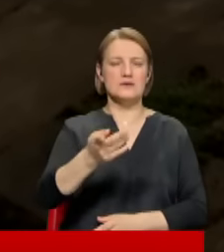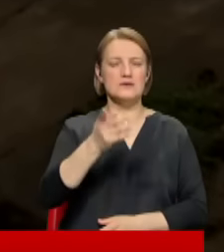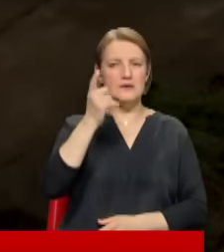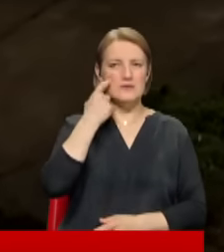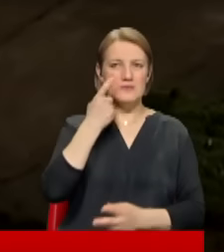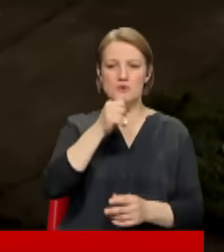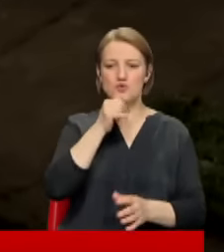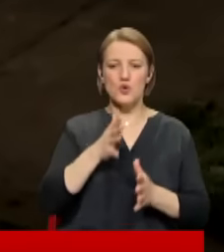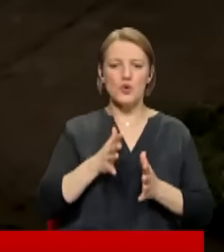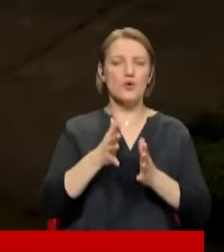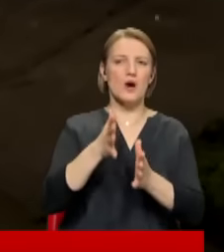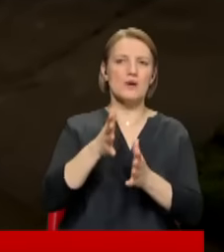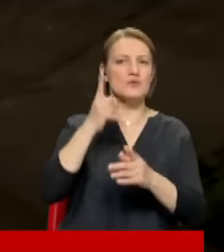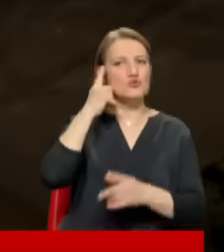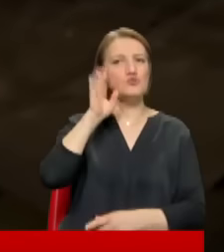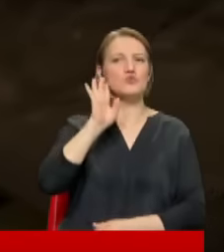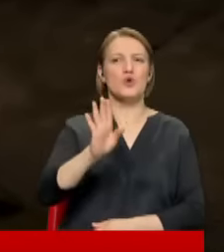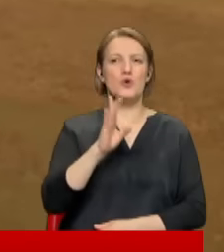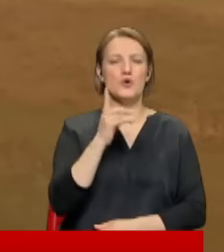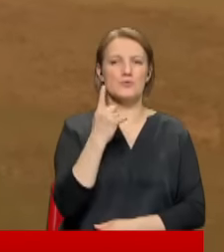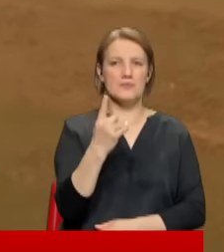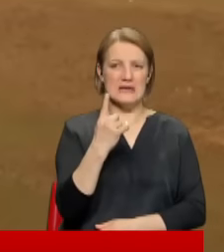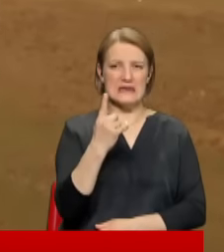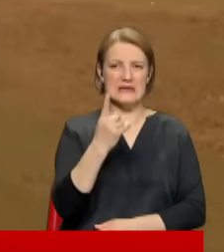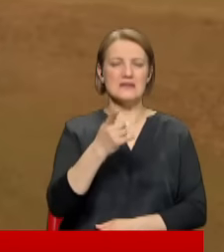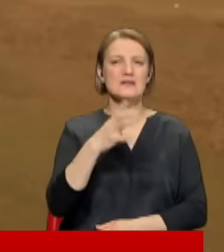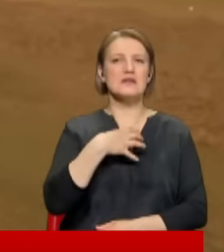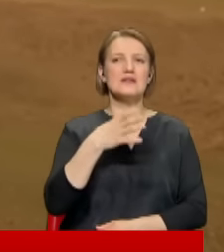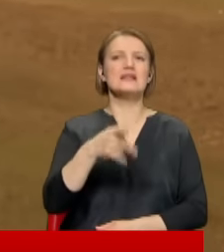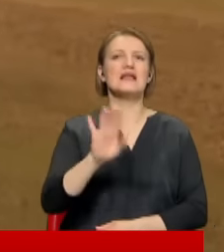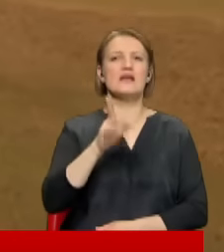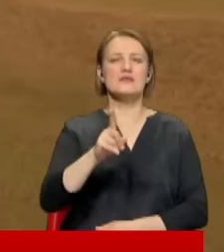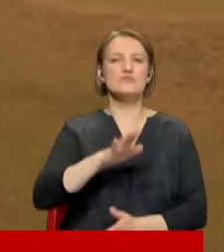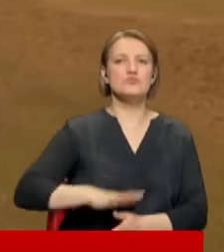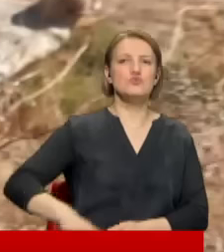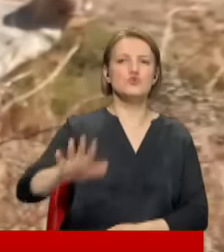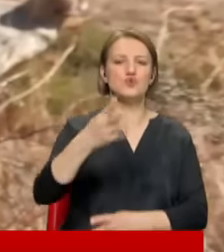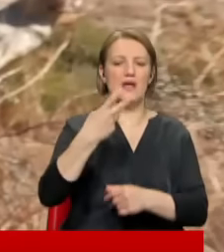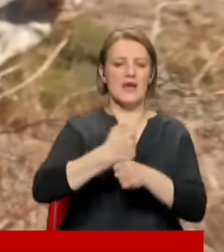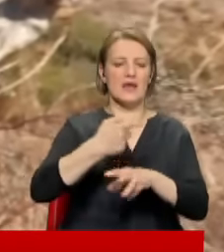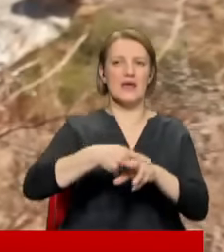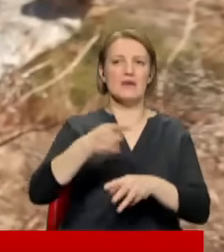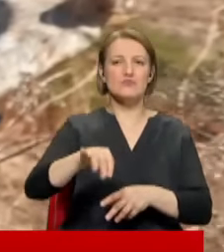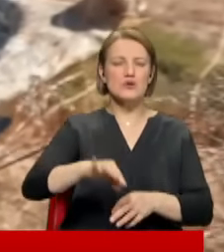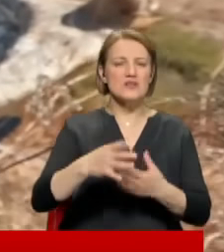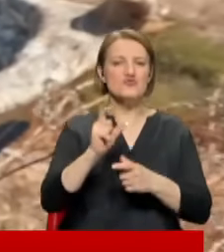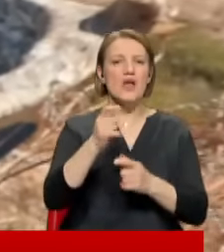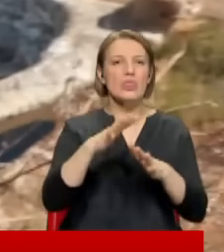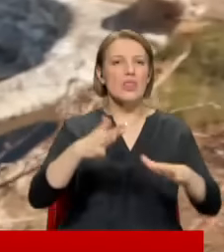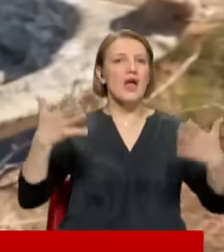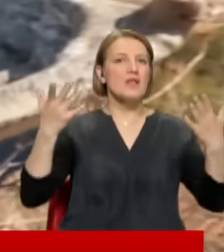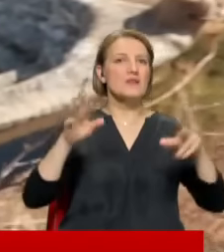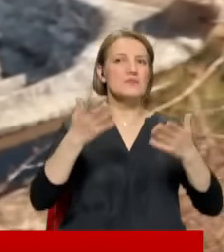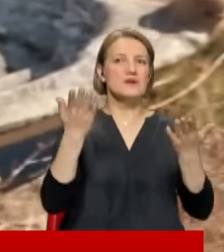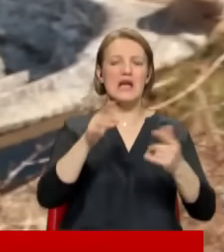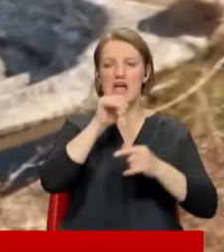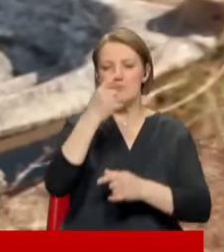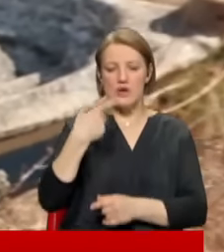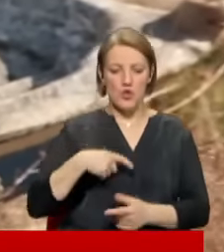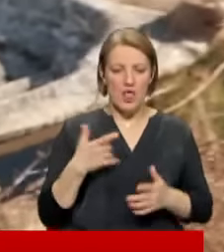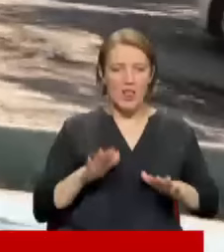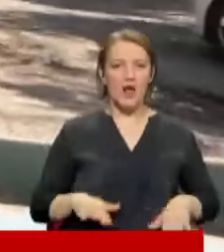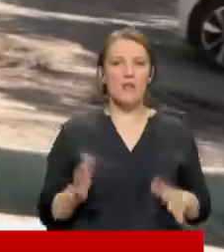göle su akıtmayı düşünmüyor. Bir Tekeloğlu'nun değil bu göl. Bu göl bütün Ege'nin. Cennetti burası. Hiçbir